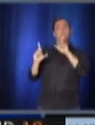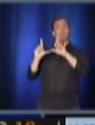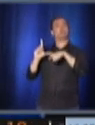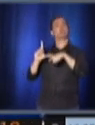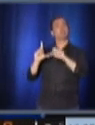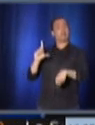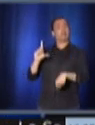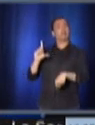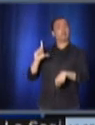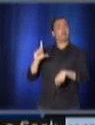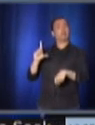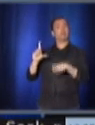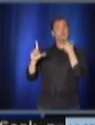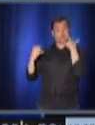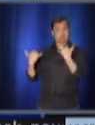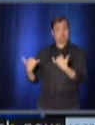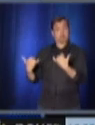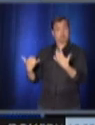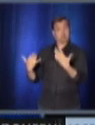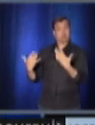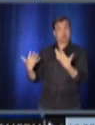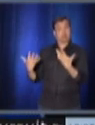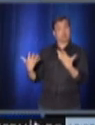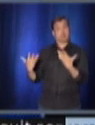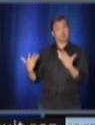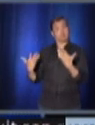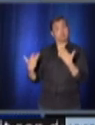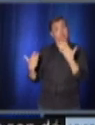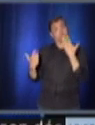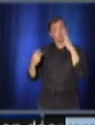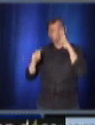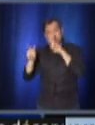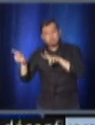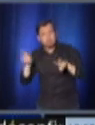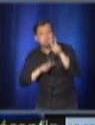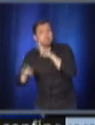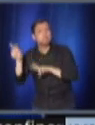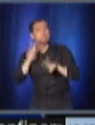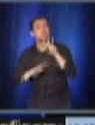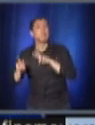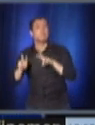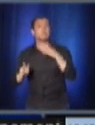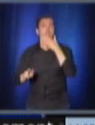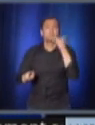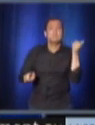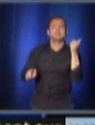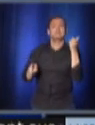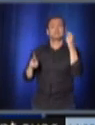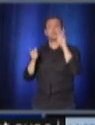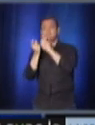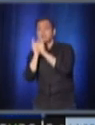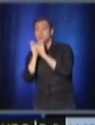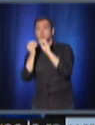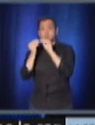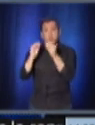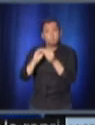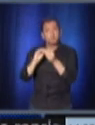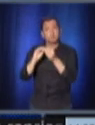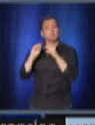ne respectez pas la loi. C'est très difficile maintenant. Donc, c'est la raison pour laquelle nous avons demandé